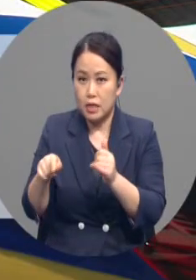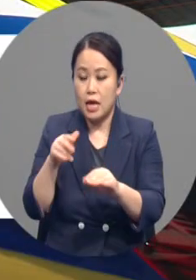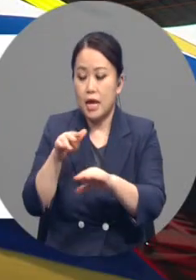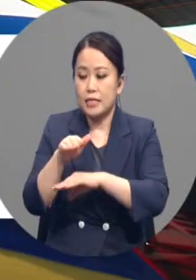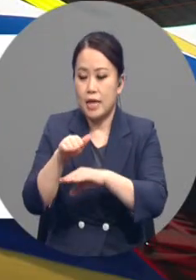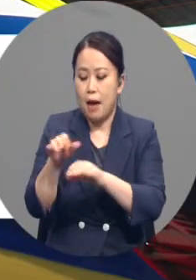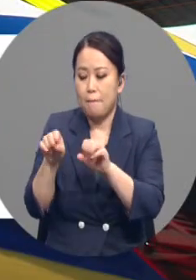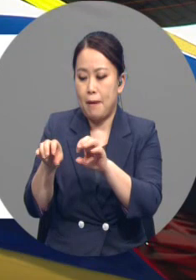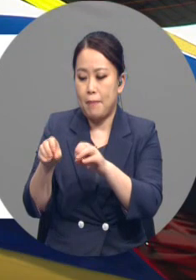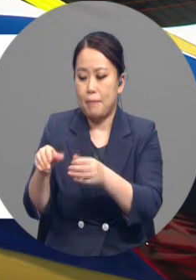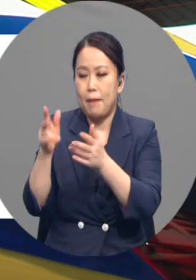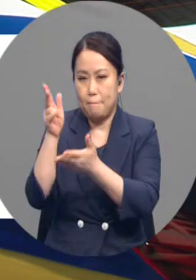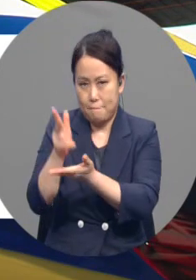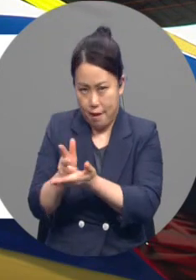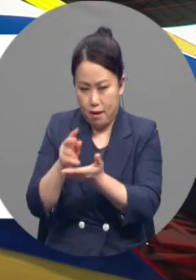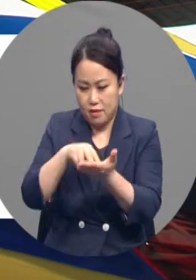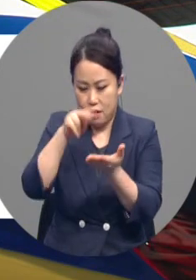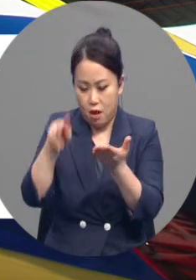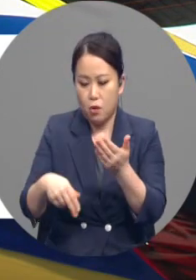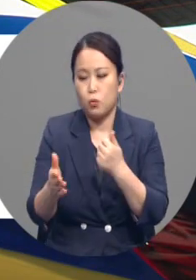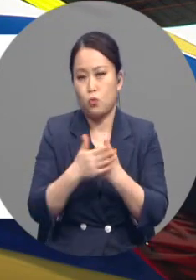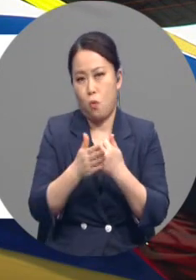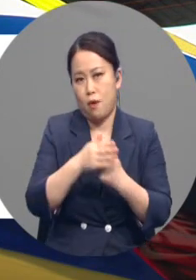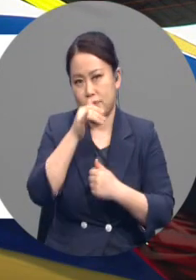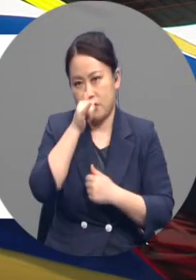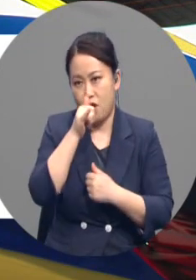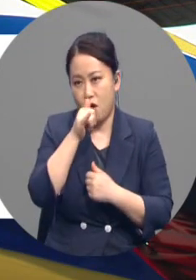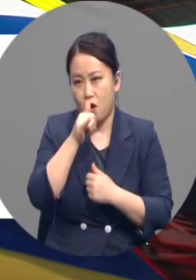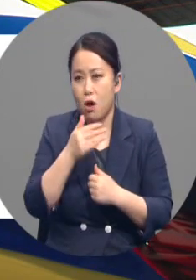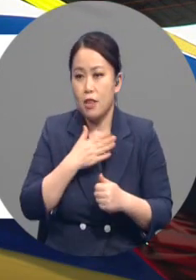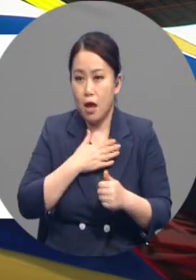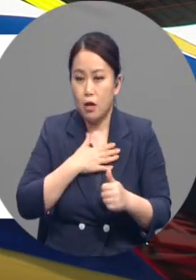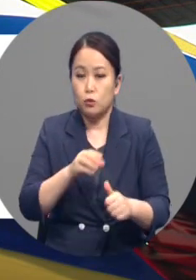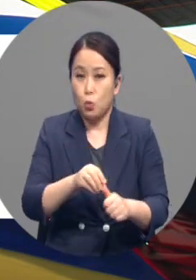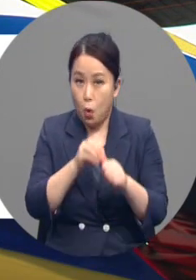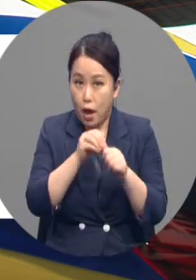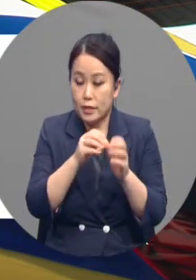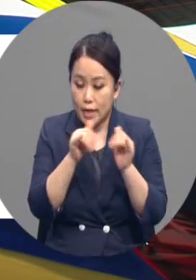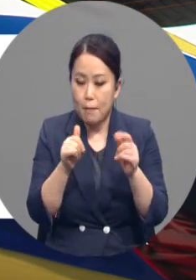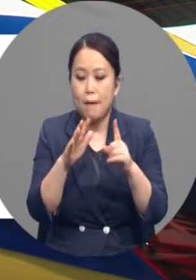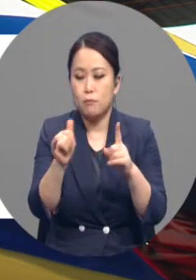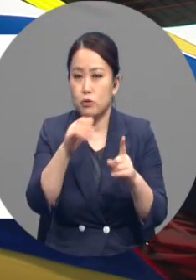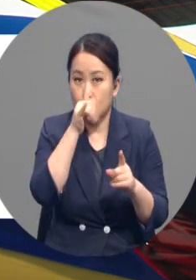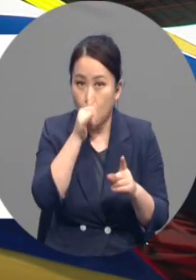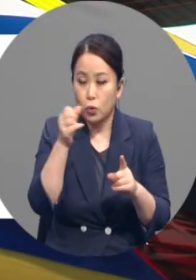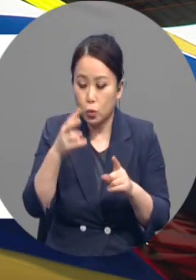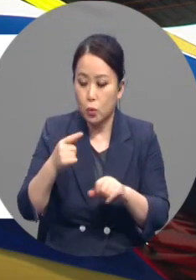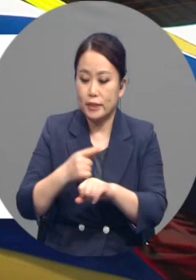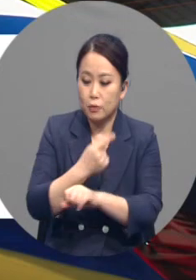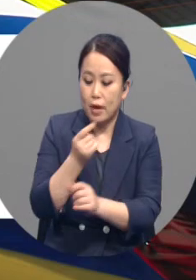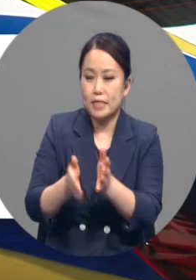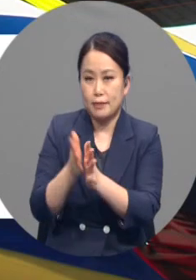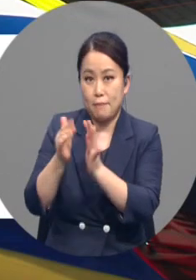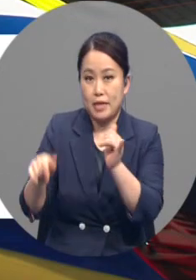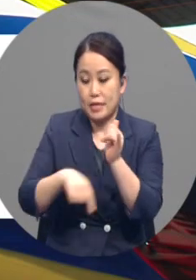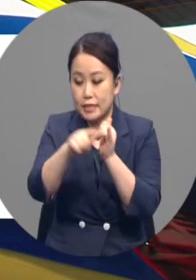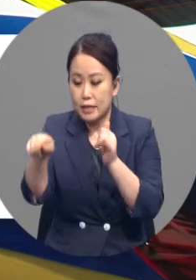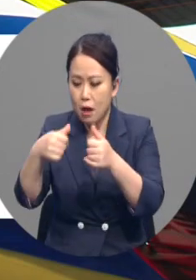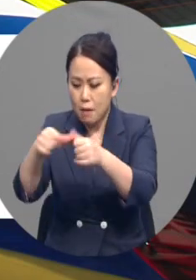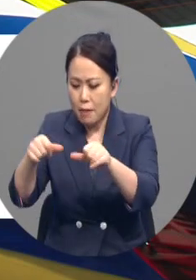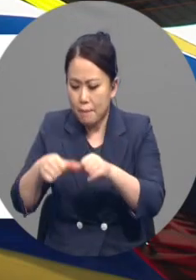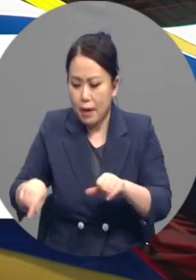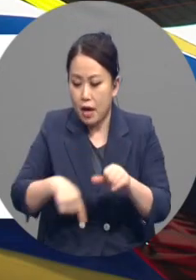차를 사 오셔서 도와 주시려고 하셨고 전원부 소의 진짜 실제적으로 도움을 주신 분이 한국 되셨고 나머지 이제 파편을 같이